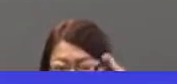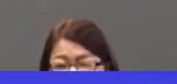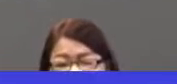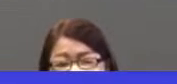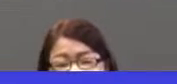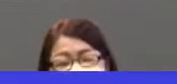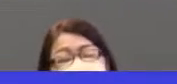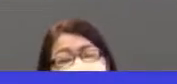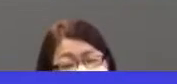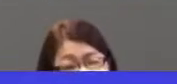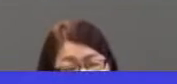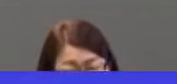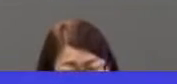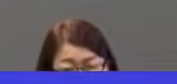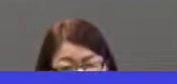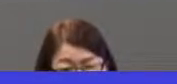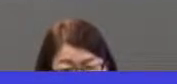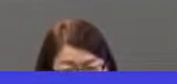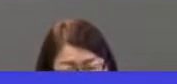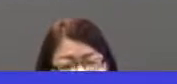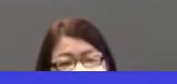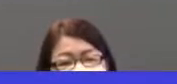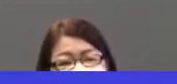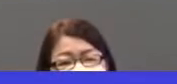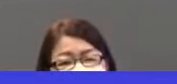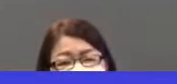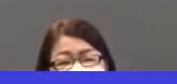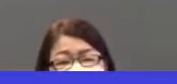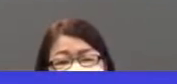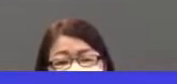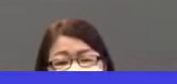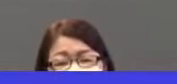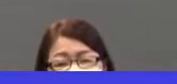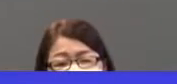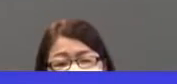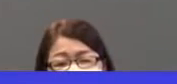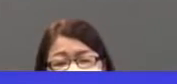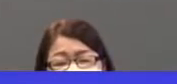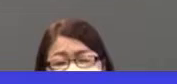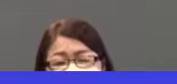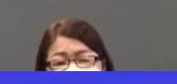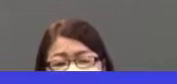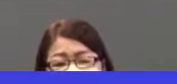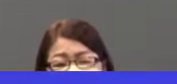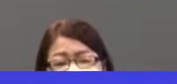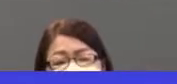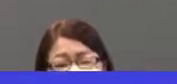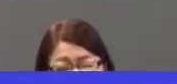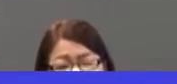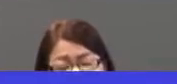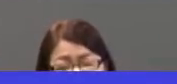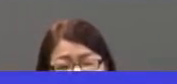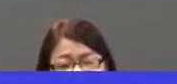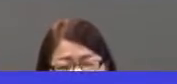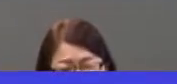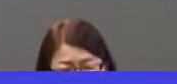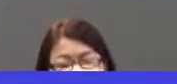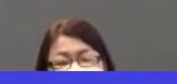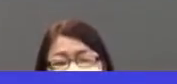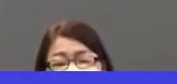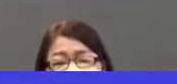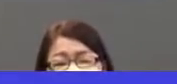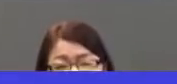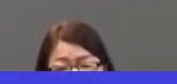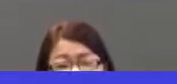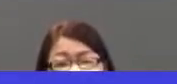ความก็เป็นไปตามพระราชบัญญัติประกอบรัฐธรรมนูญว่าด้วยการว่าด้วยการป้องกันและปราบปรามการทุจริตแ